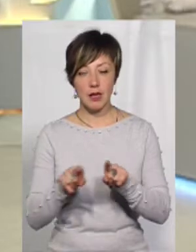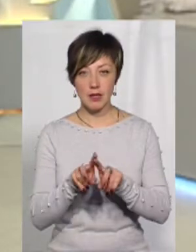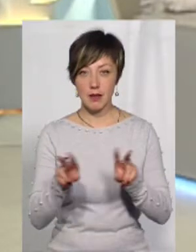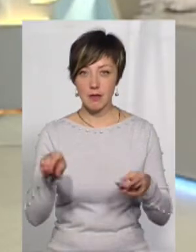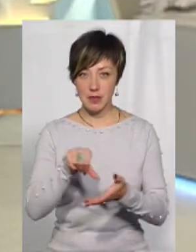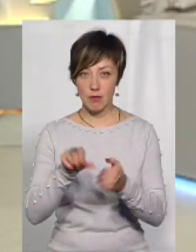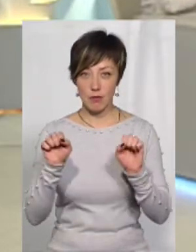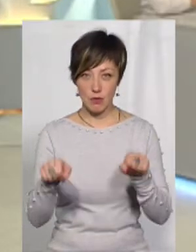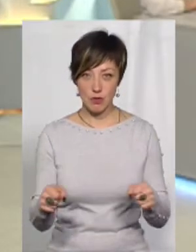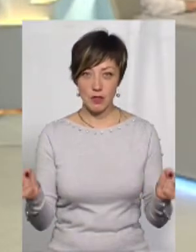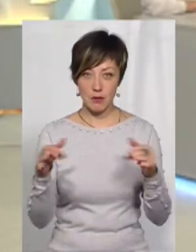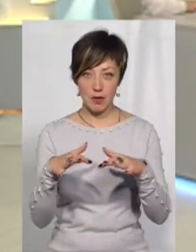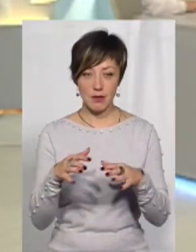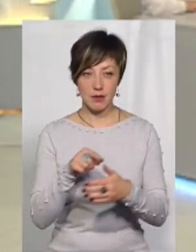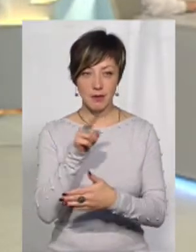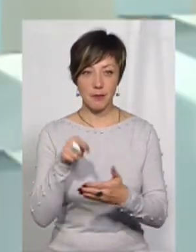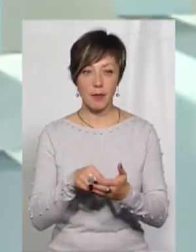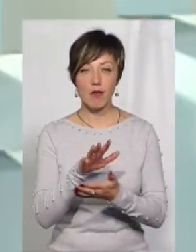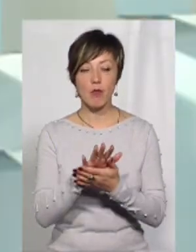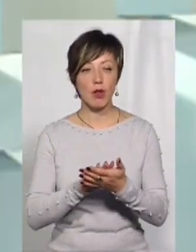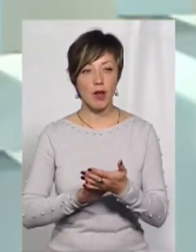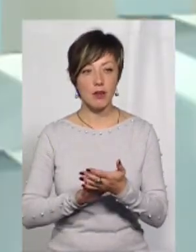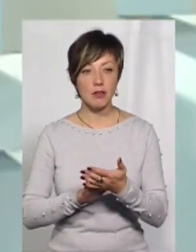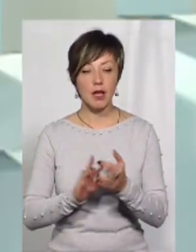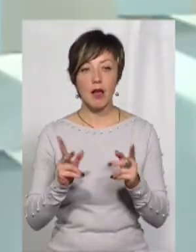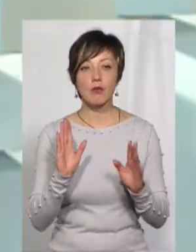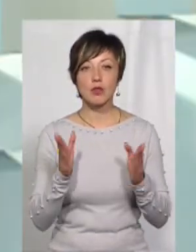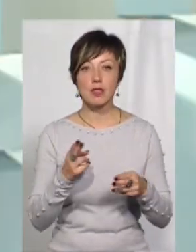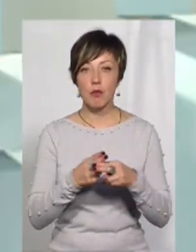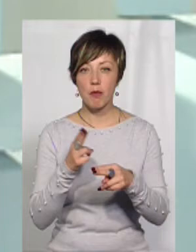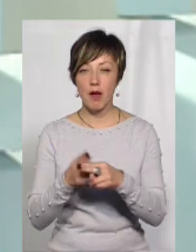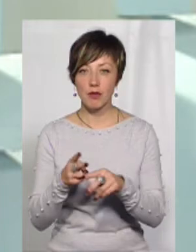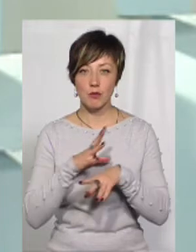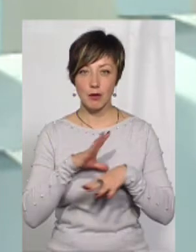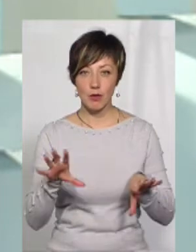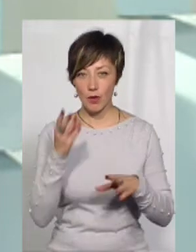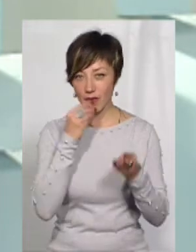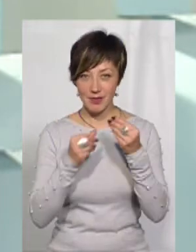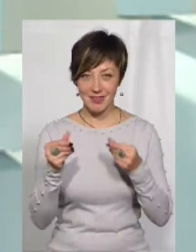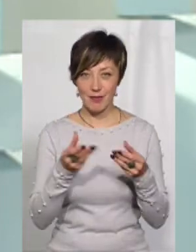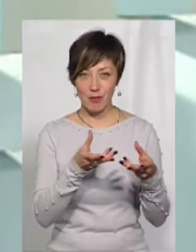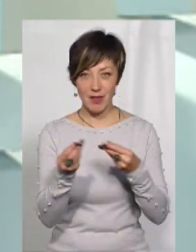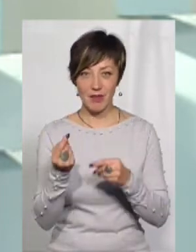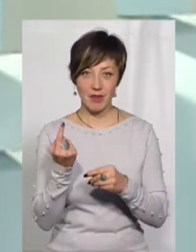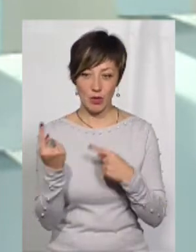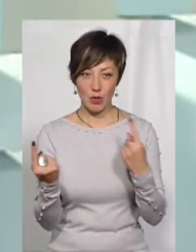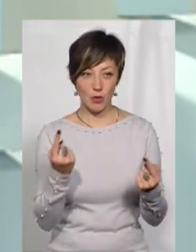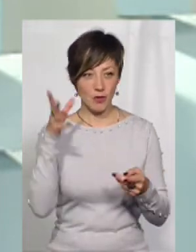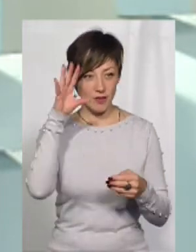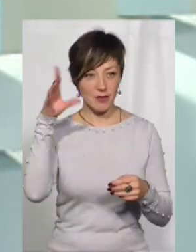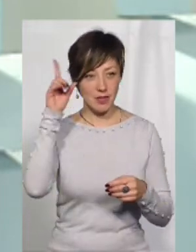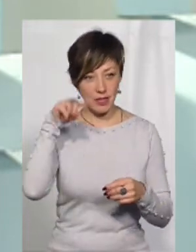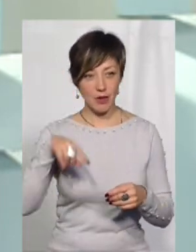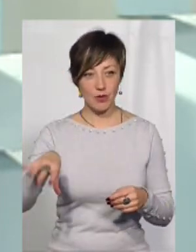ж саме представництво може зібратися? Ні, в подальшому... То як будете запобігати тому, щоб не було якогось впливу? Це ж один одного